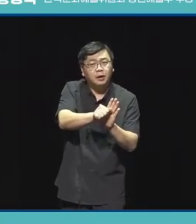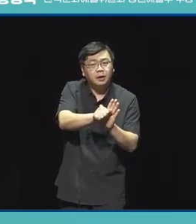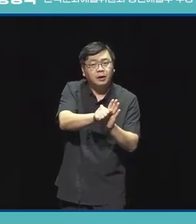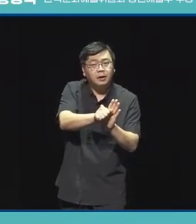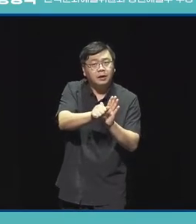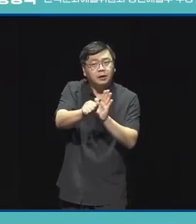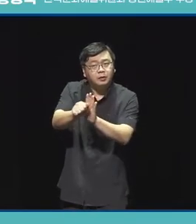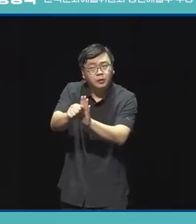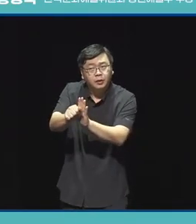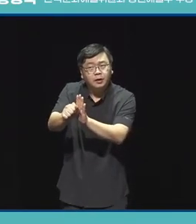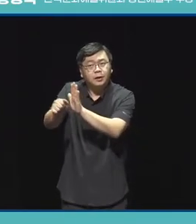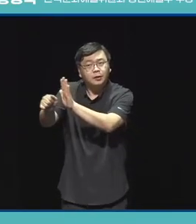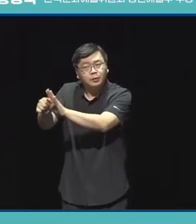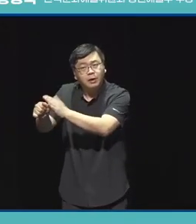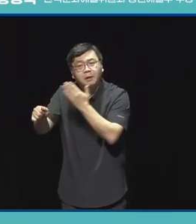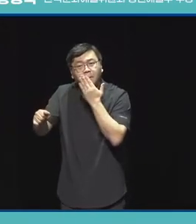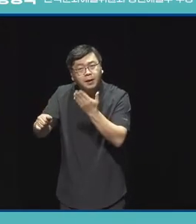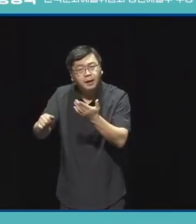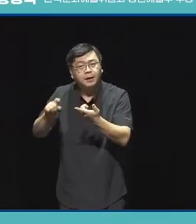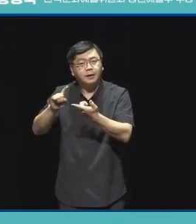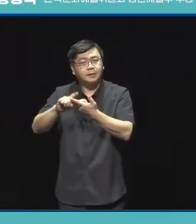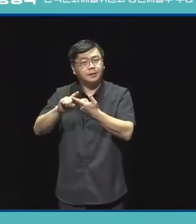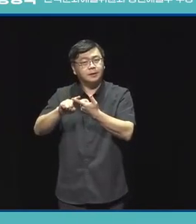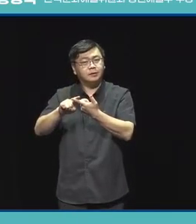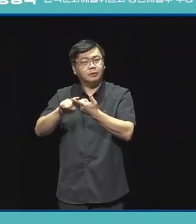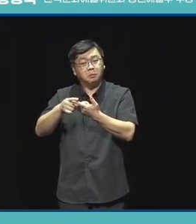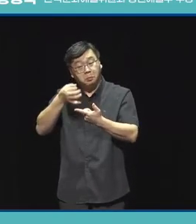부분들을 고려해서 결정할 예정입니다